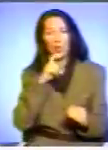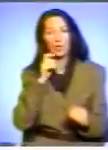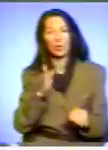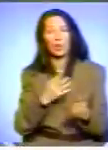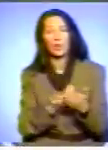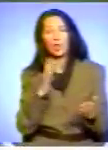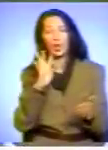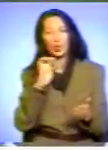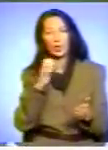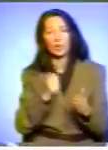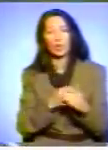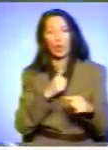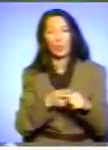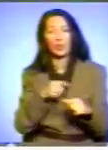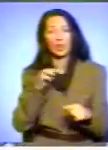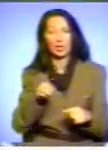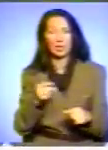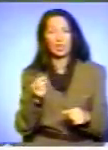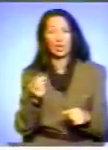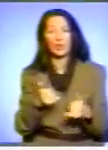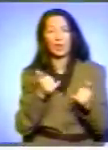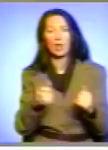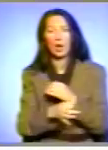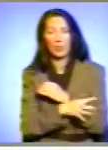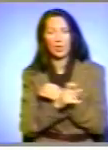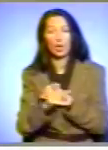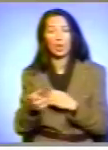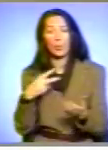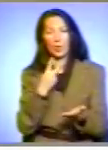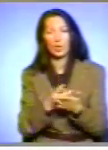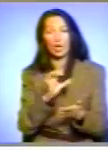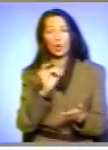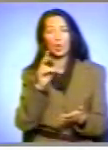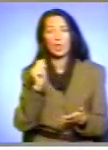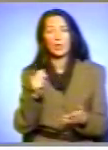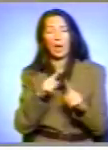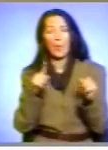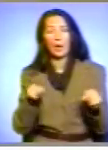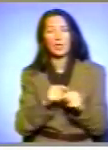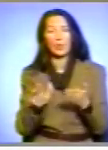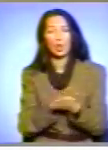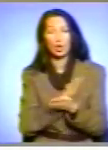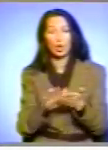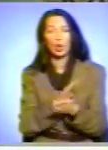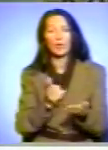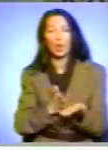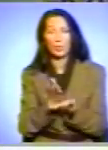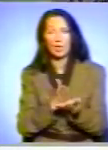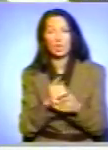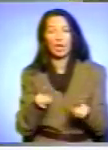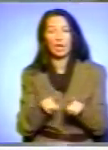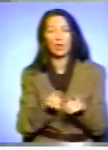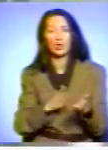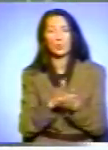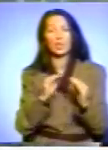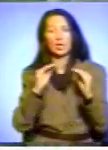400 до 1500 гривень. Для незахищених верств населення передбачений соціальний пакет, безкоштовні обстеження, а також обстеження зі